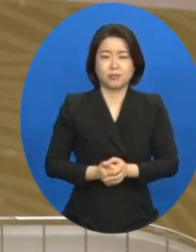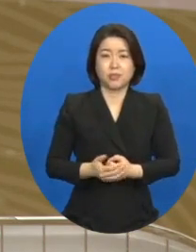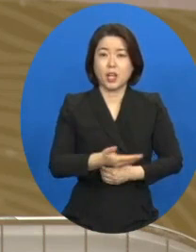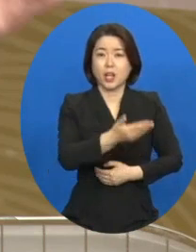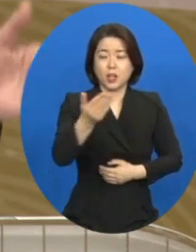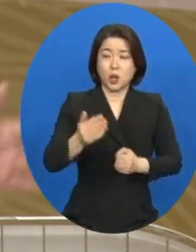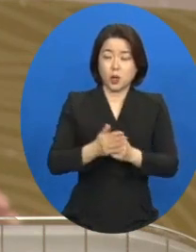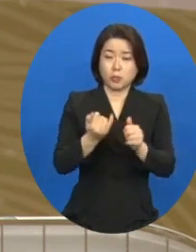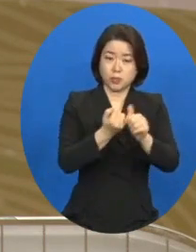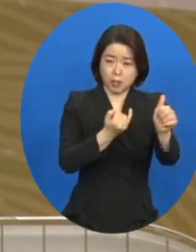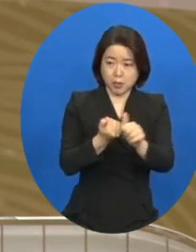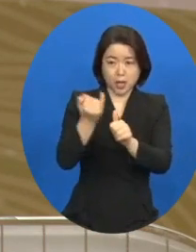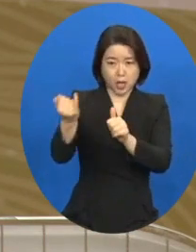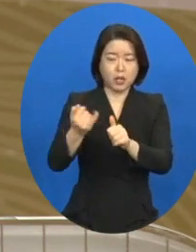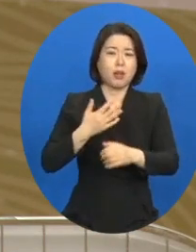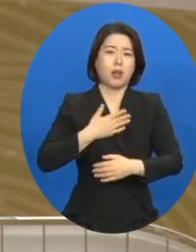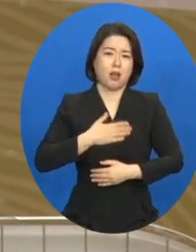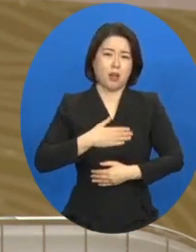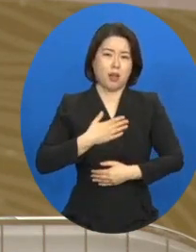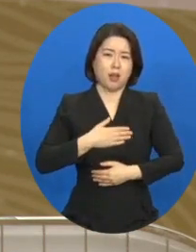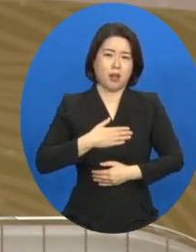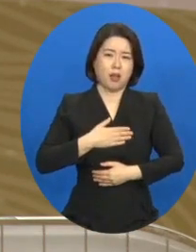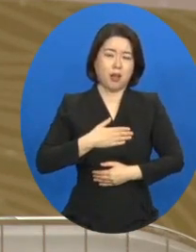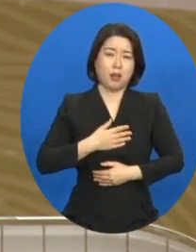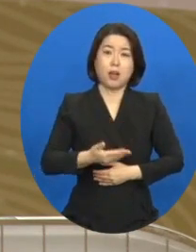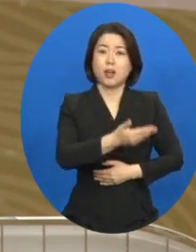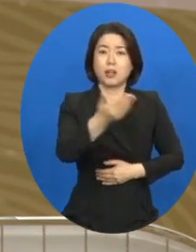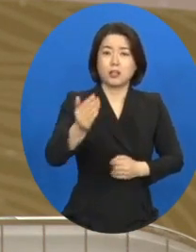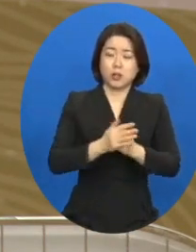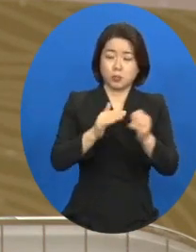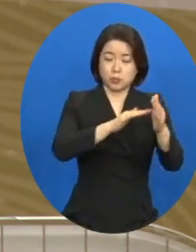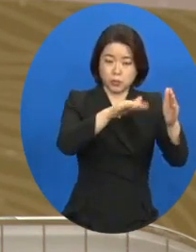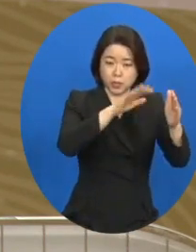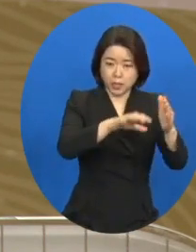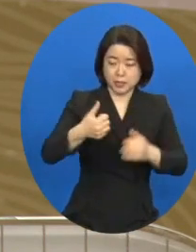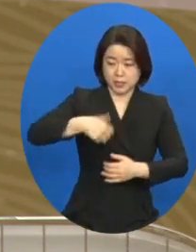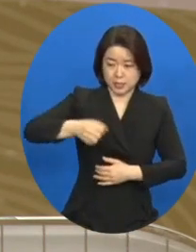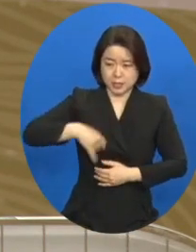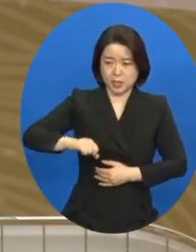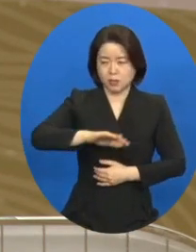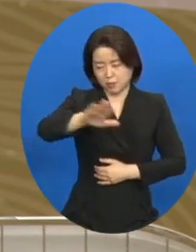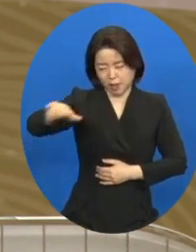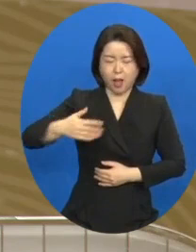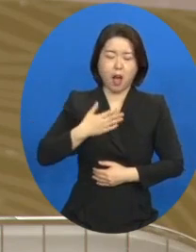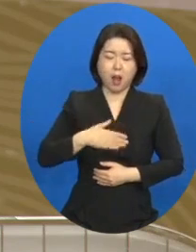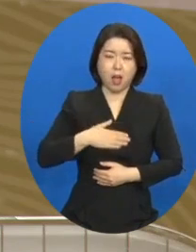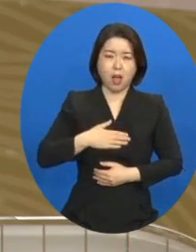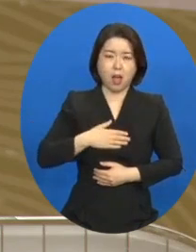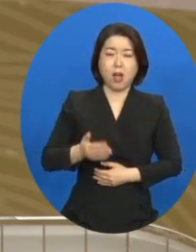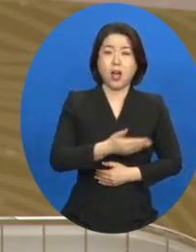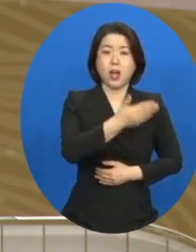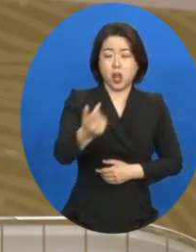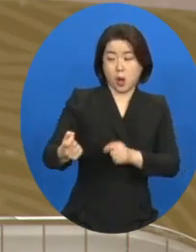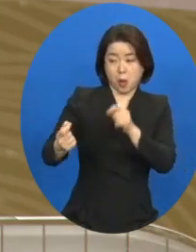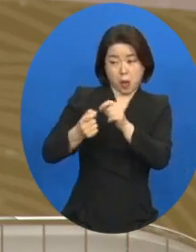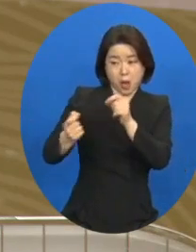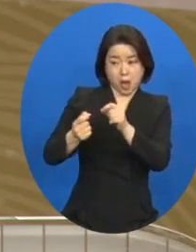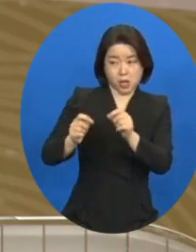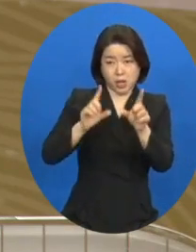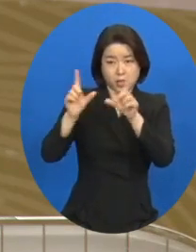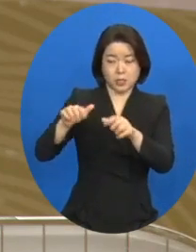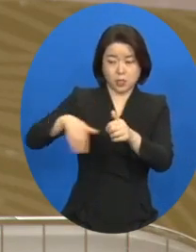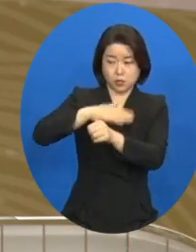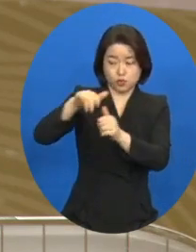여러분 남편과 아내가 압니다. 여러분 가정의 자녀들이 다 알아요. 여러분 가까이에 있는